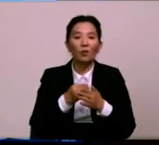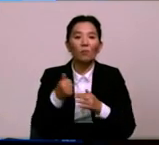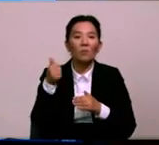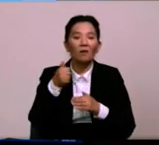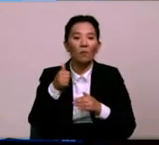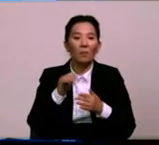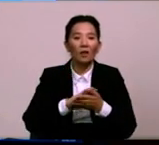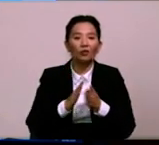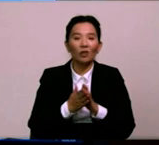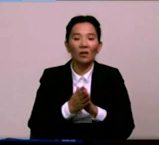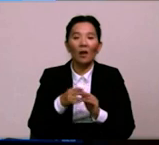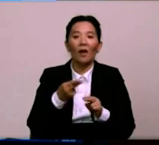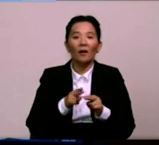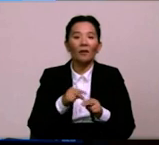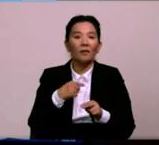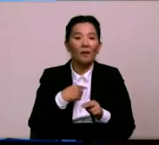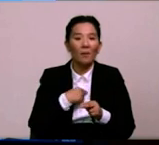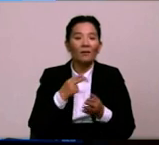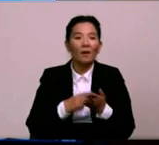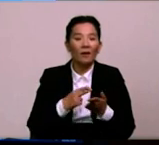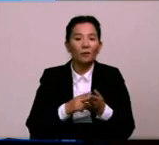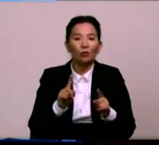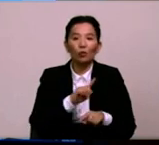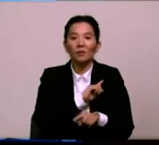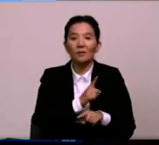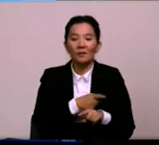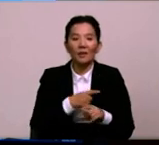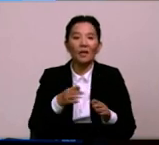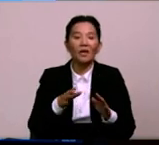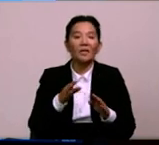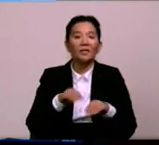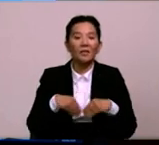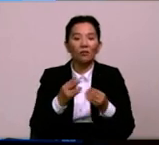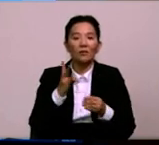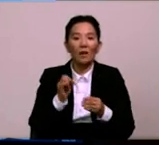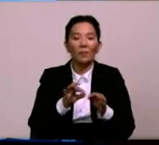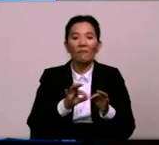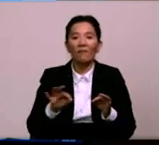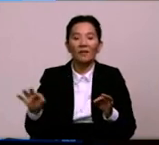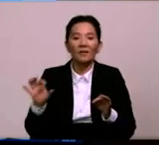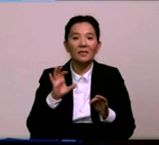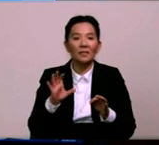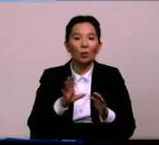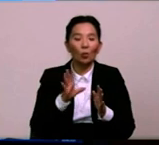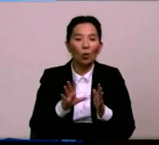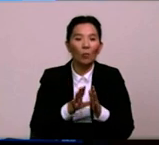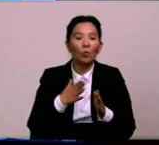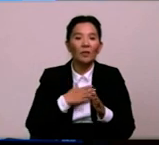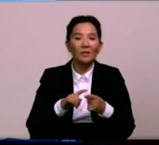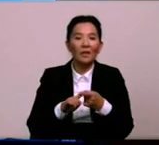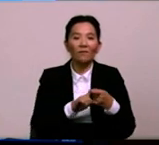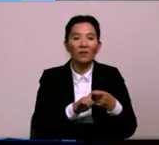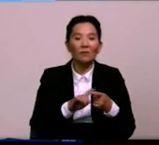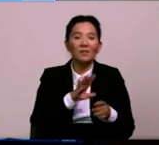положение. Это нам доказывает, что сила, действующая на проводник с током, у нас зависит от силы